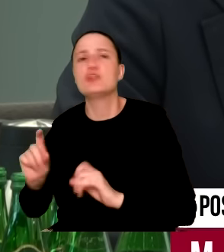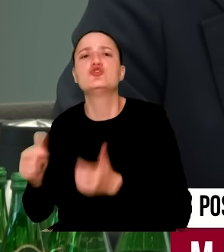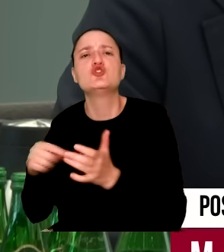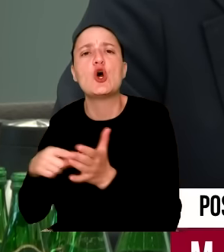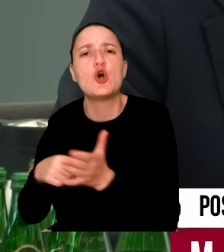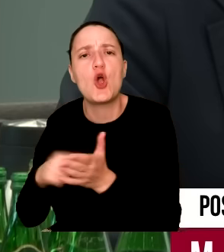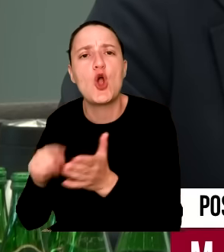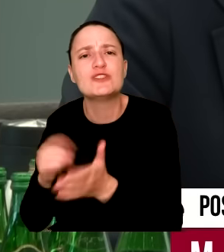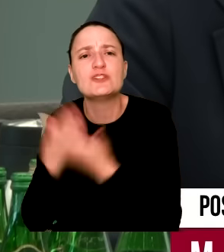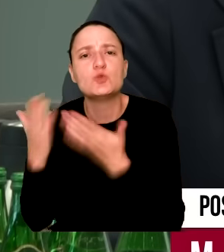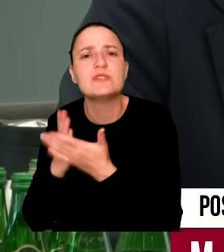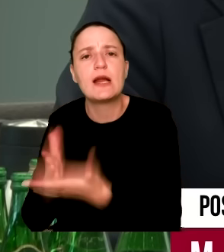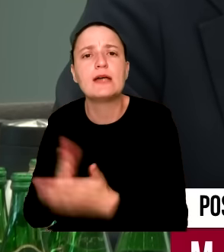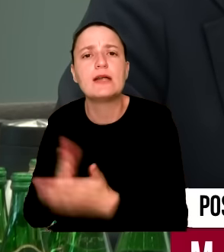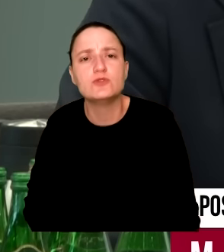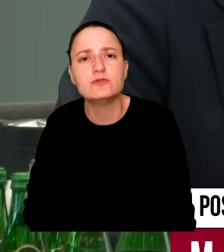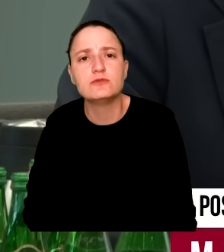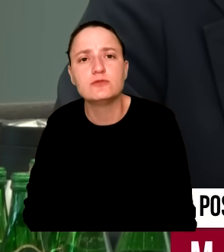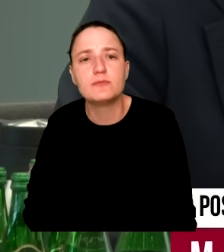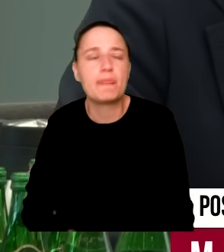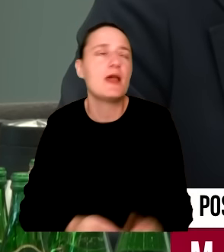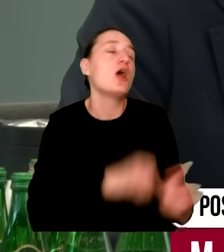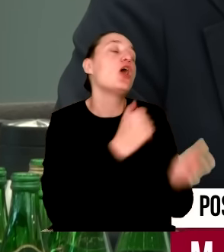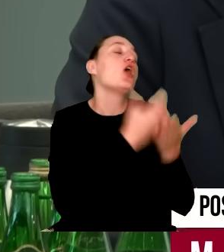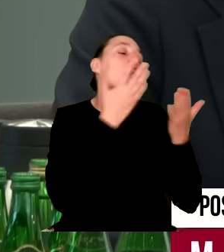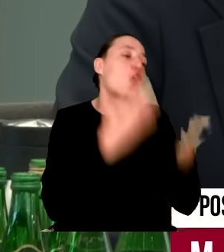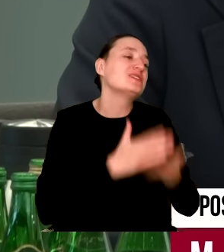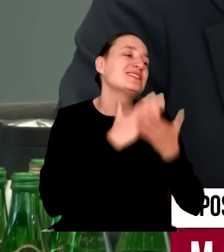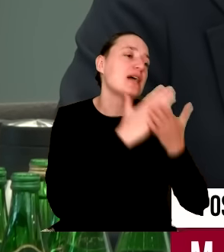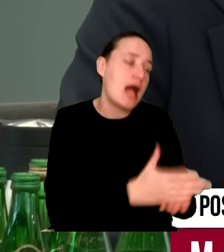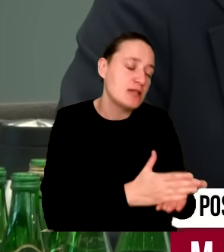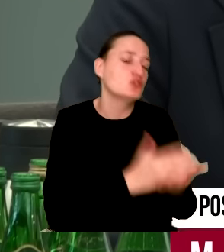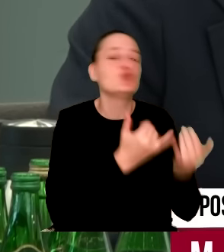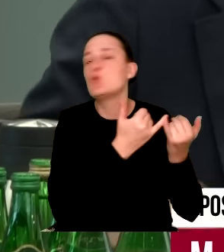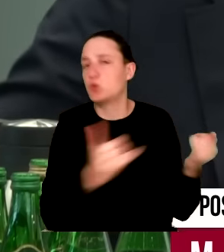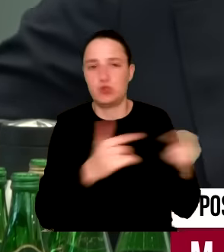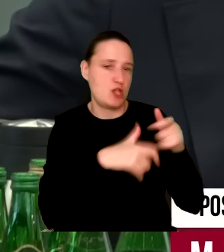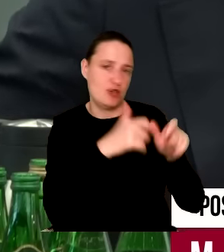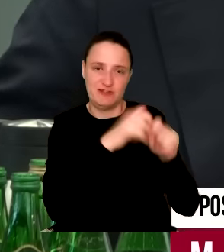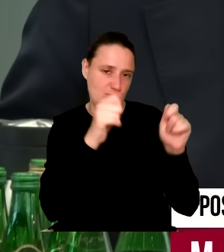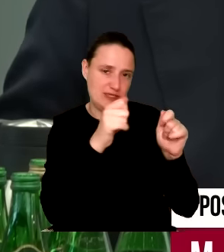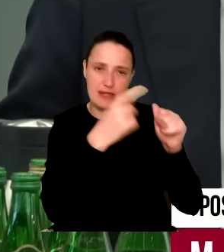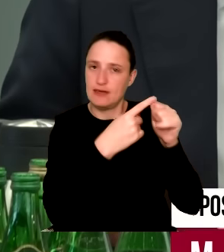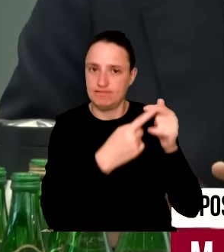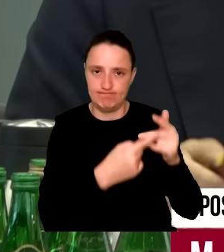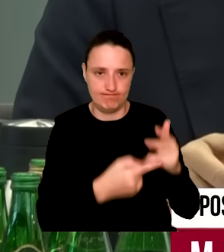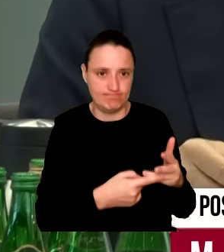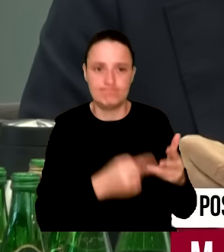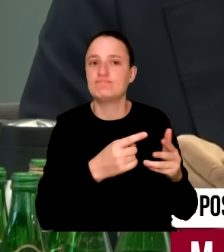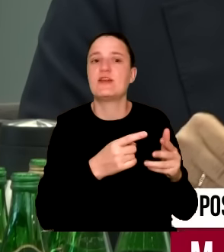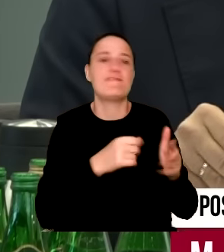sytuacji konstytucja konstytucja przewiduje różne rozwiązania o charakterze